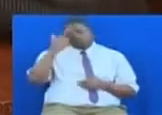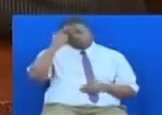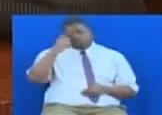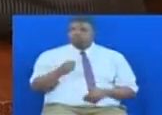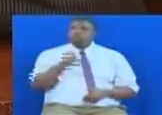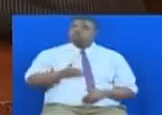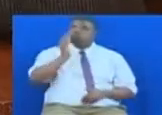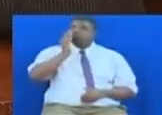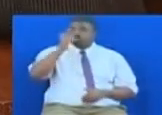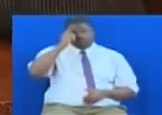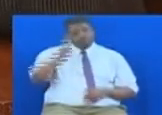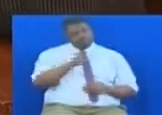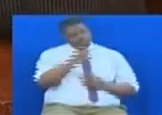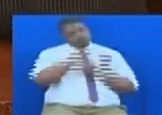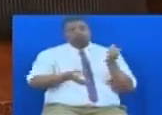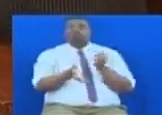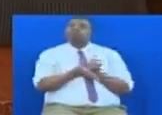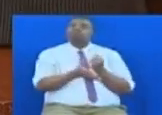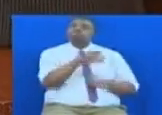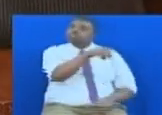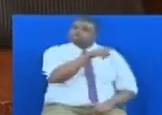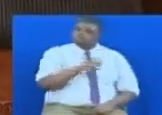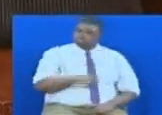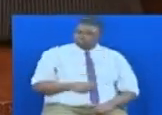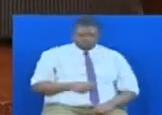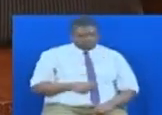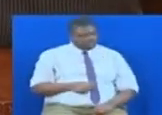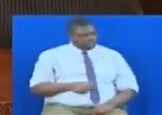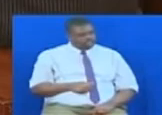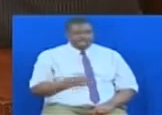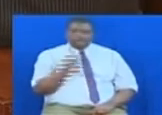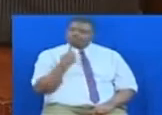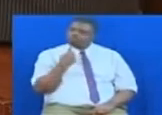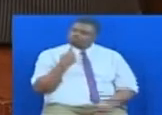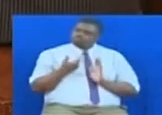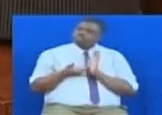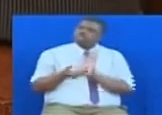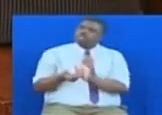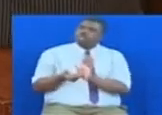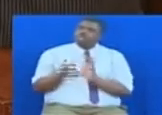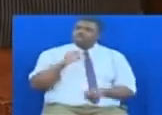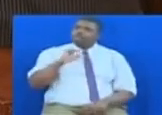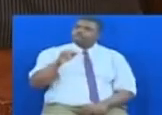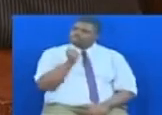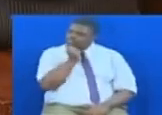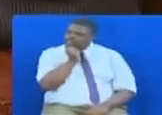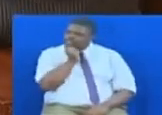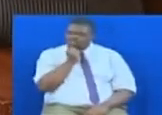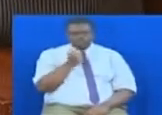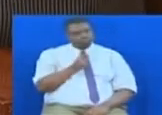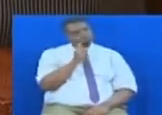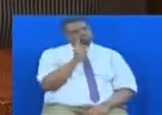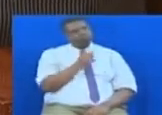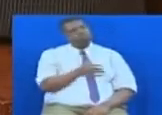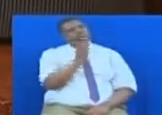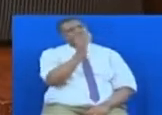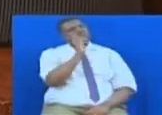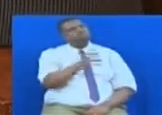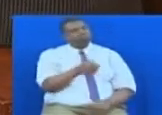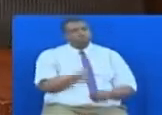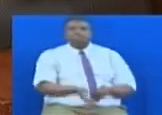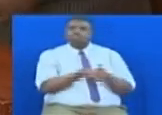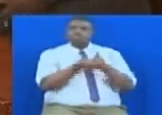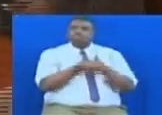amewaonyesha duniani kwamba jamani yuko Mungu anayeweza kusaidia nchi kwa maombi ya wananchi wa nchi yao. Si lazima